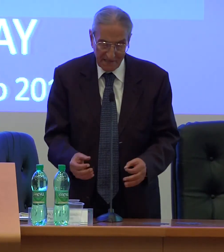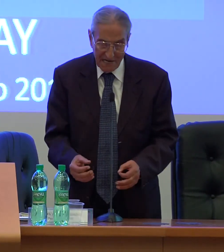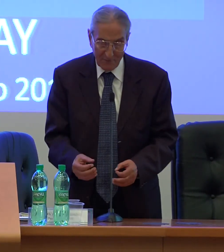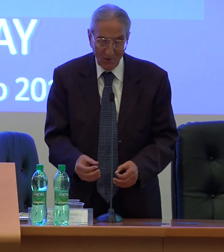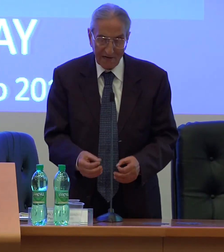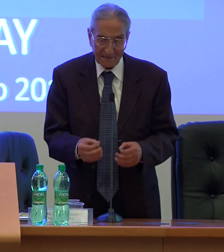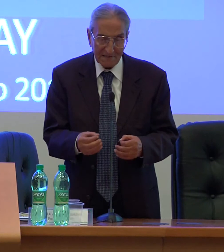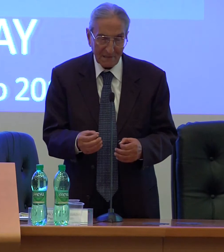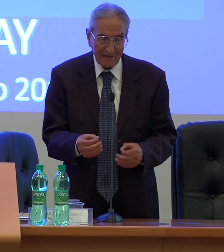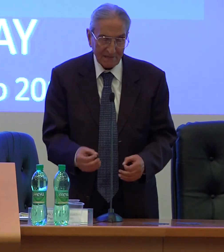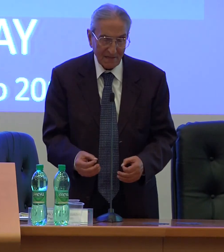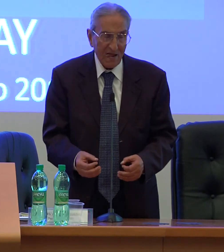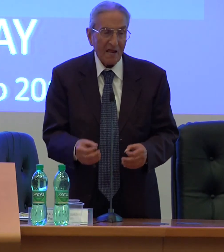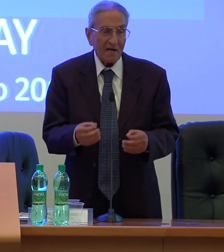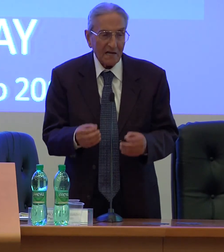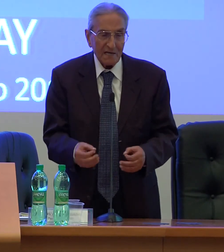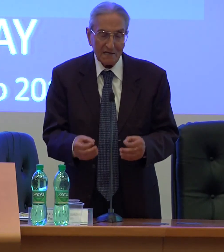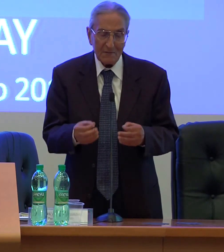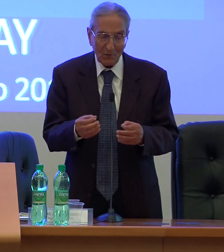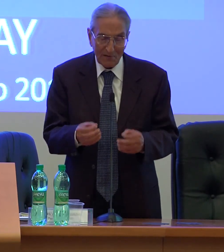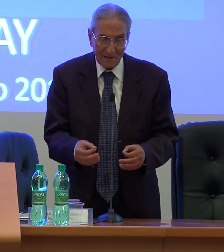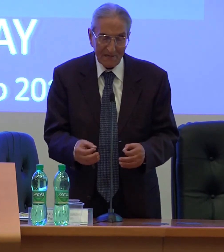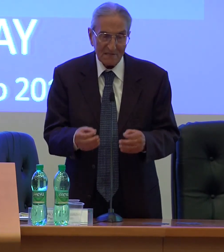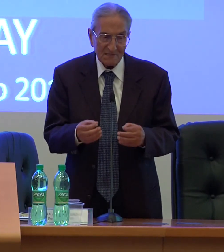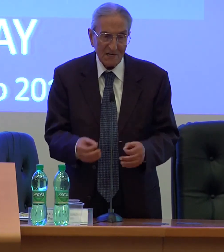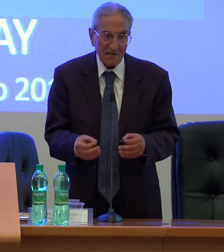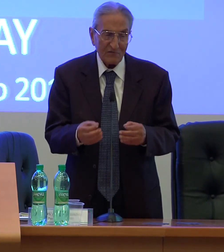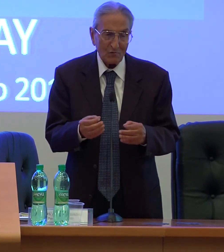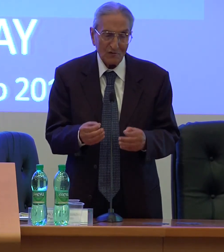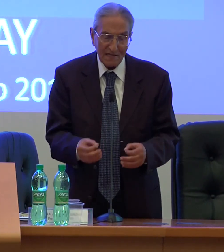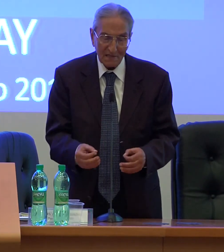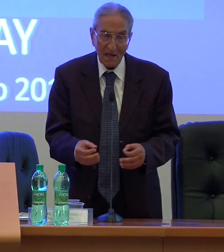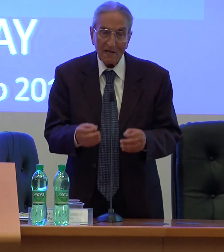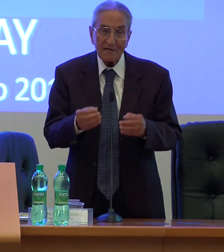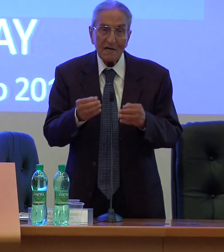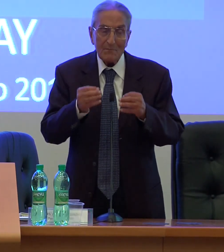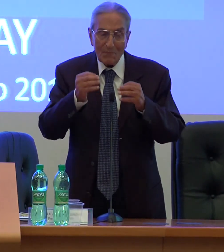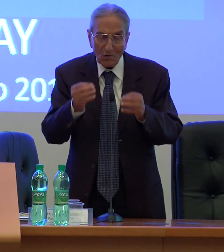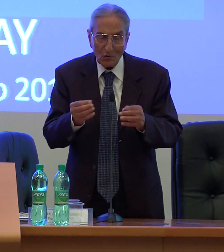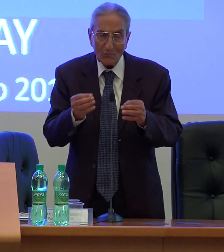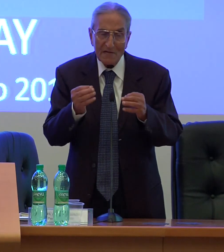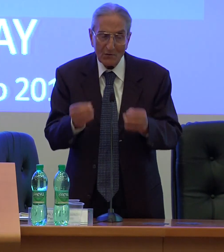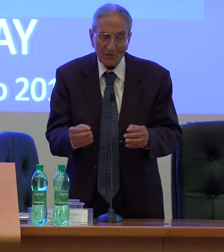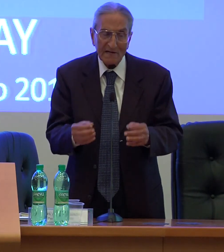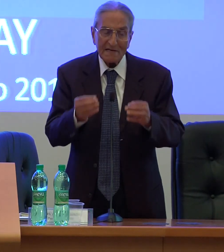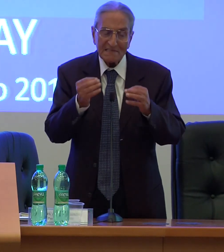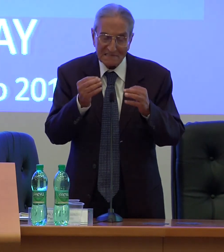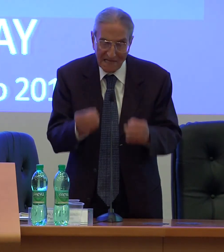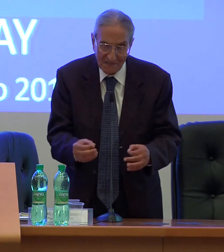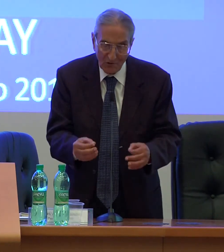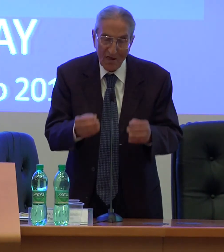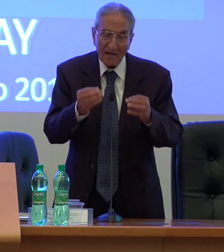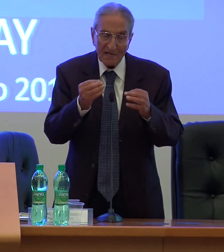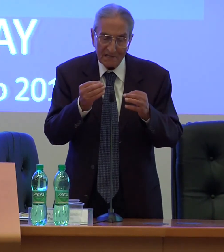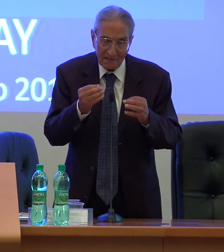desideriamo ardentemente che i problemi siano affrontati nel modo migliore, nel